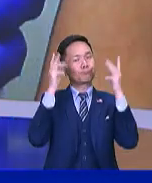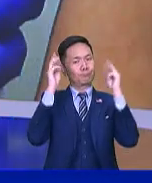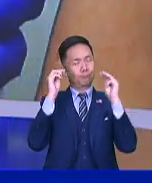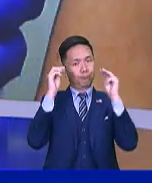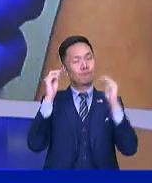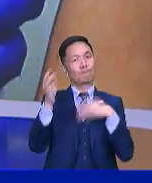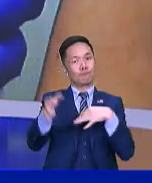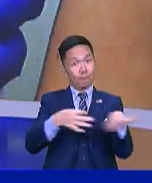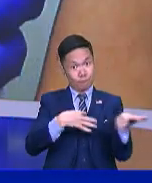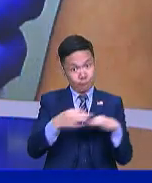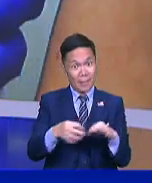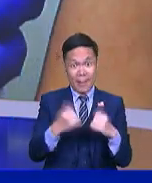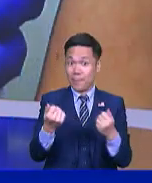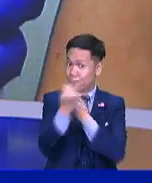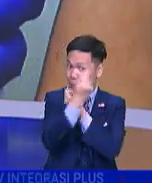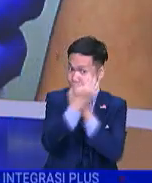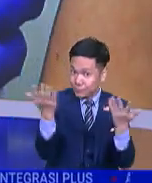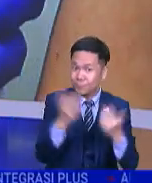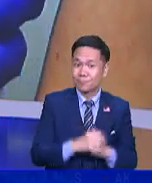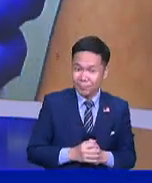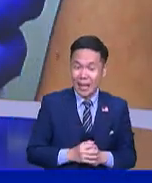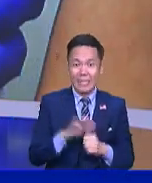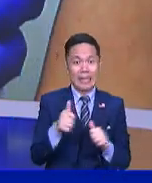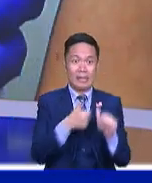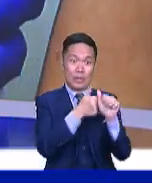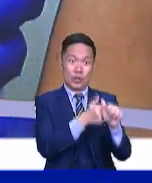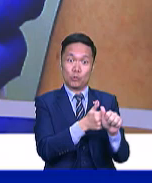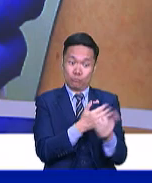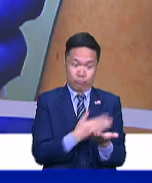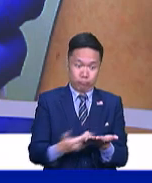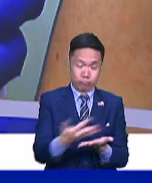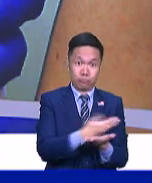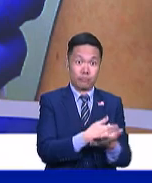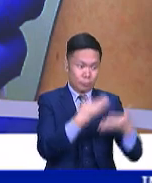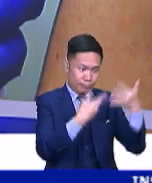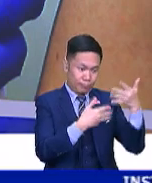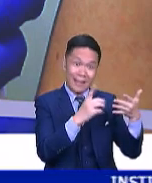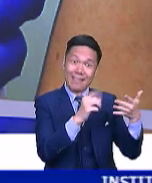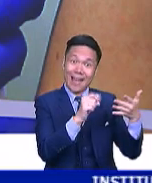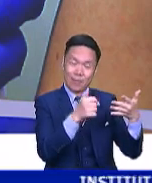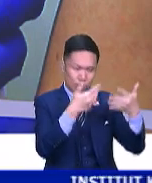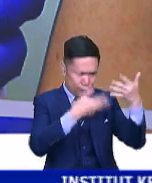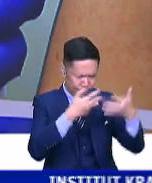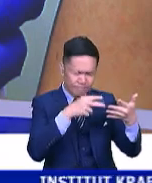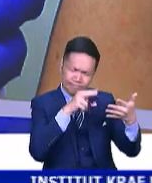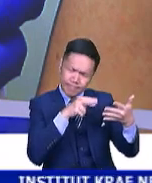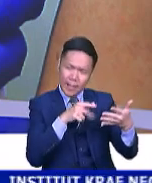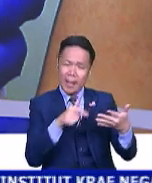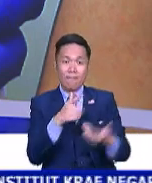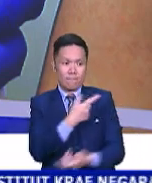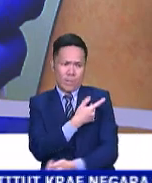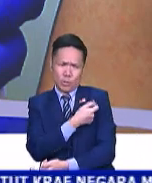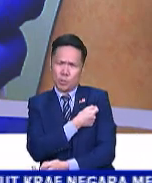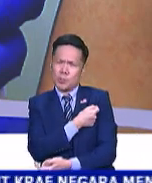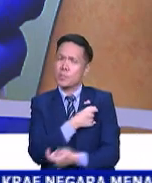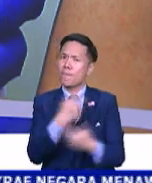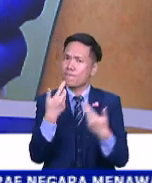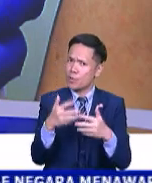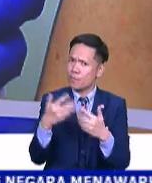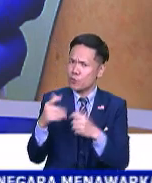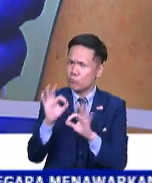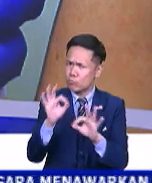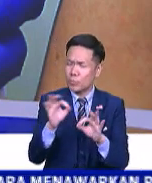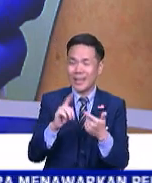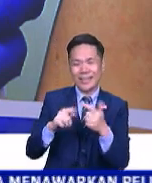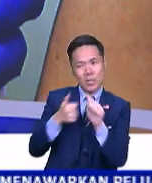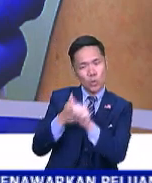kelonggaran yang diumum adalah selaras dengan data yang dikumpul dalam negara tentang keberkesanan vaksinasi lengkap serta prinsip